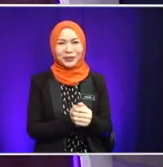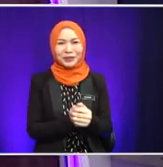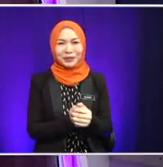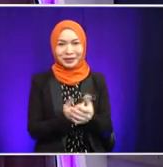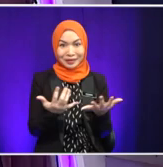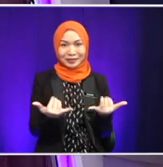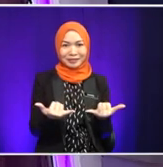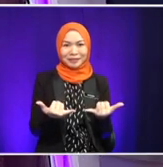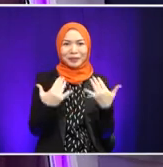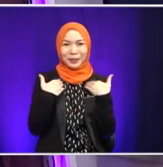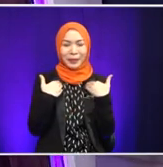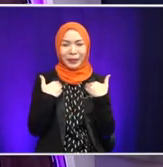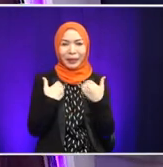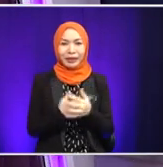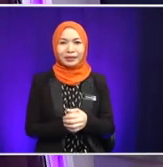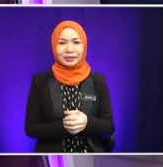mati